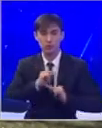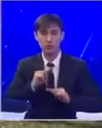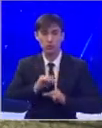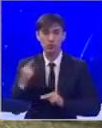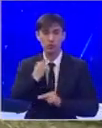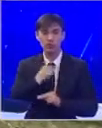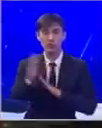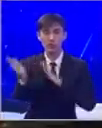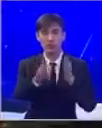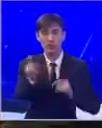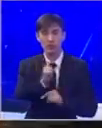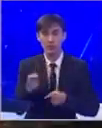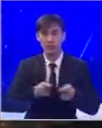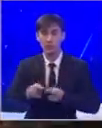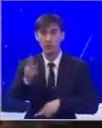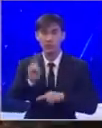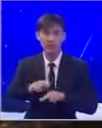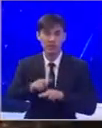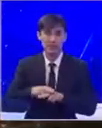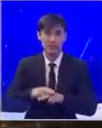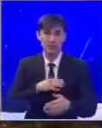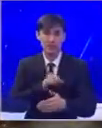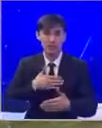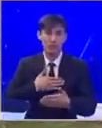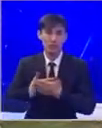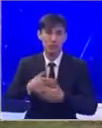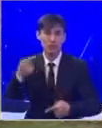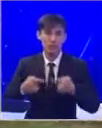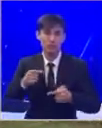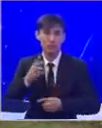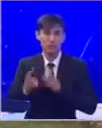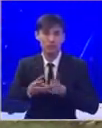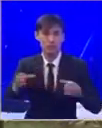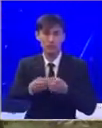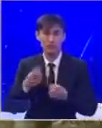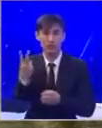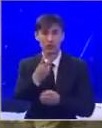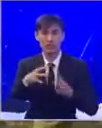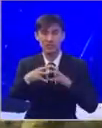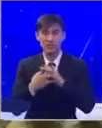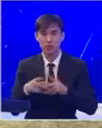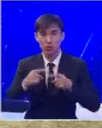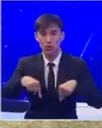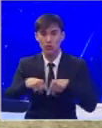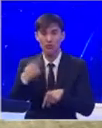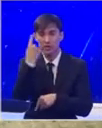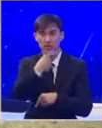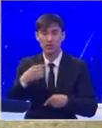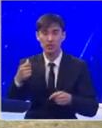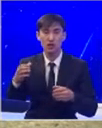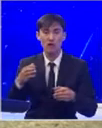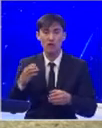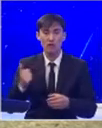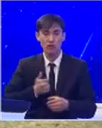курганского лесного хозяйства управления полиции добровольные противопожарные формирования 2 сельских округов личный состав воинской части